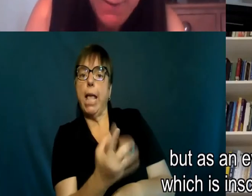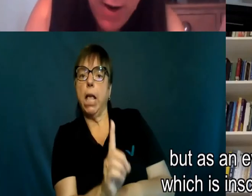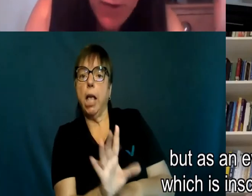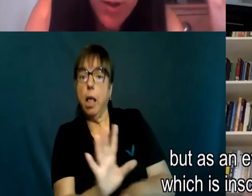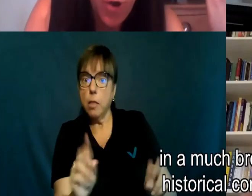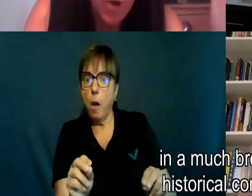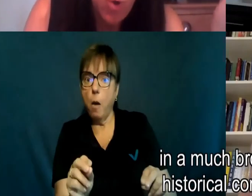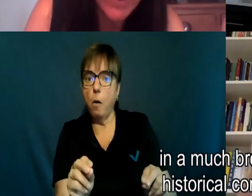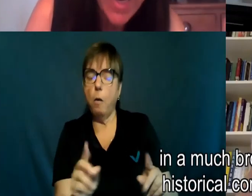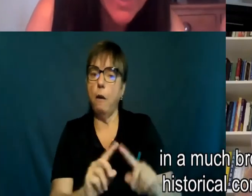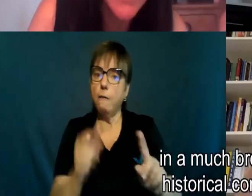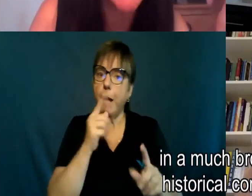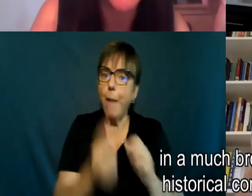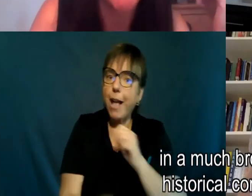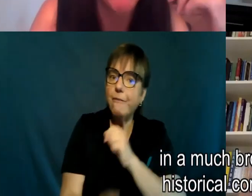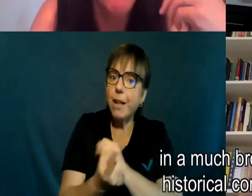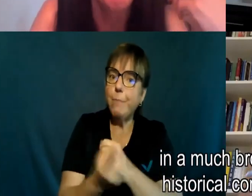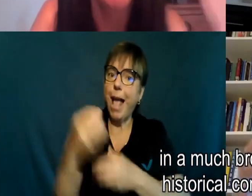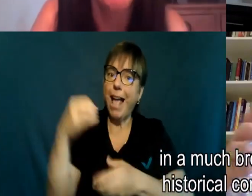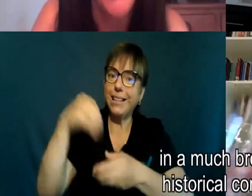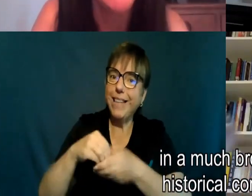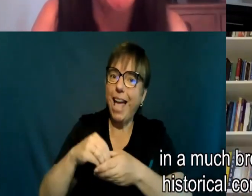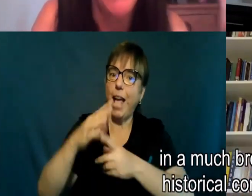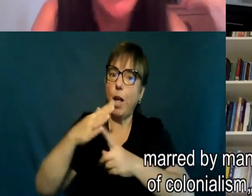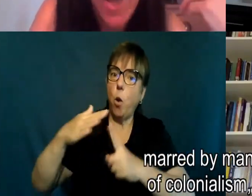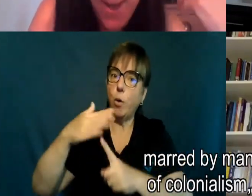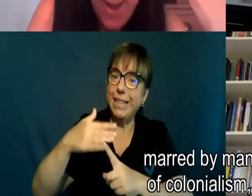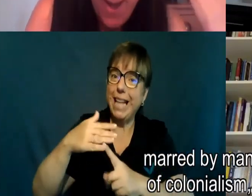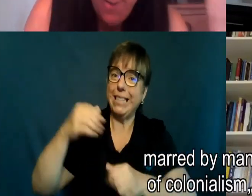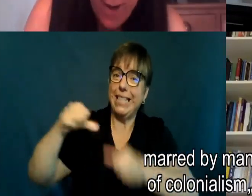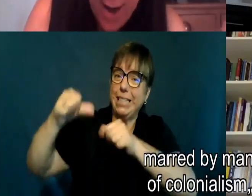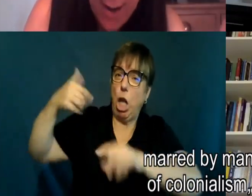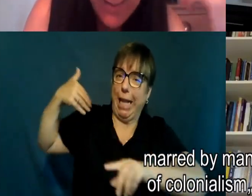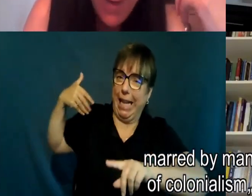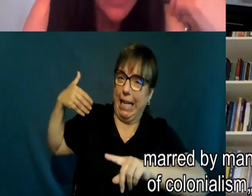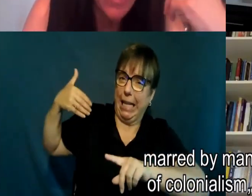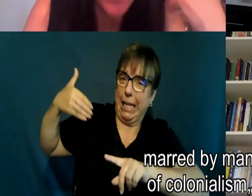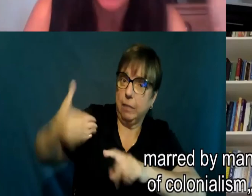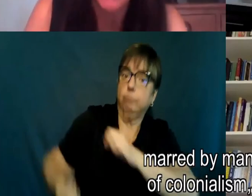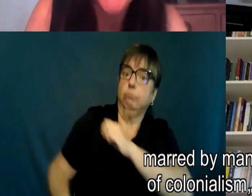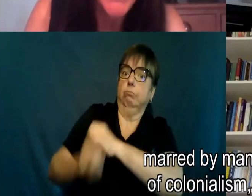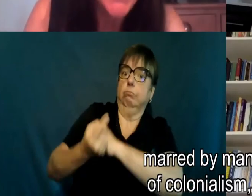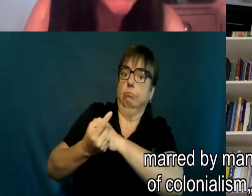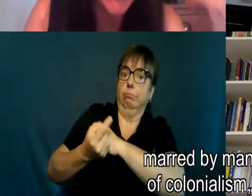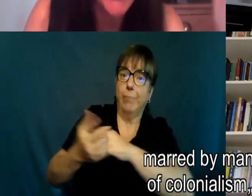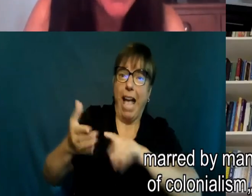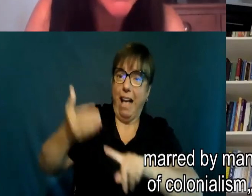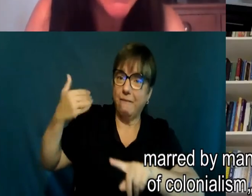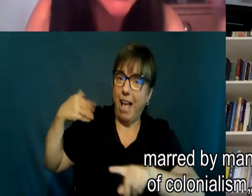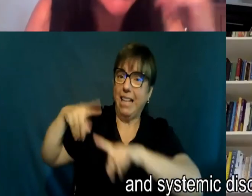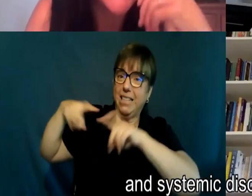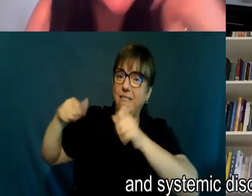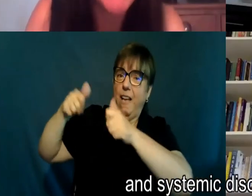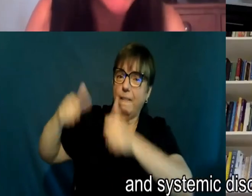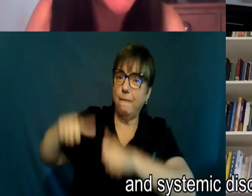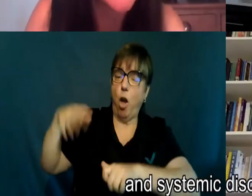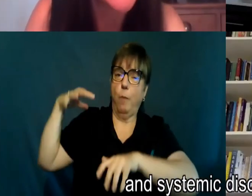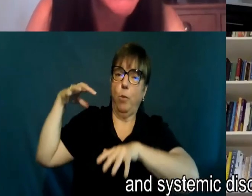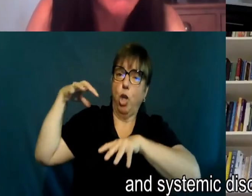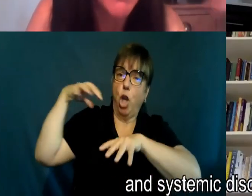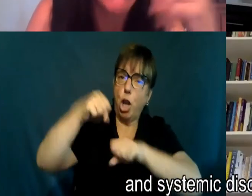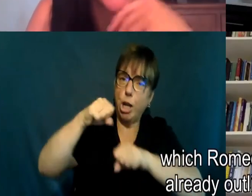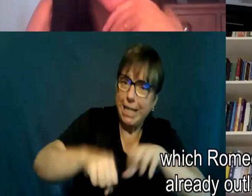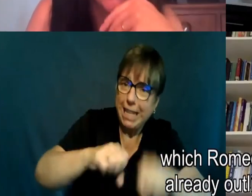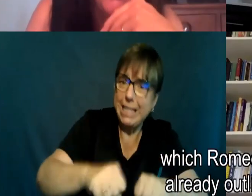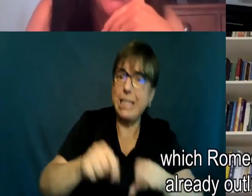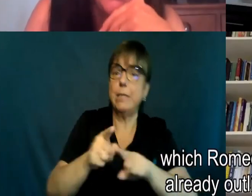événement s'inscrivant dans un contexte historique beaucoup plus vaste, marqué par diverses formes de colonialisme, de racisme et de discrimination